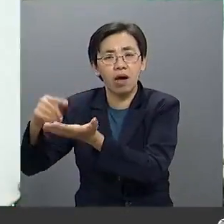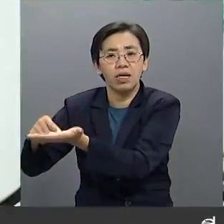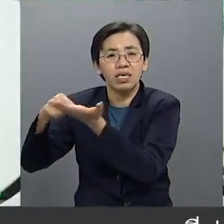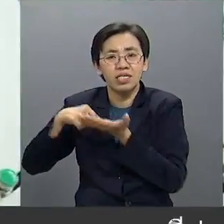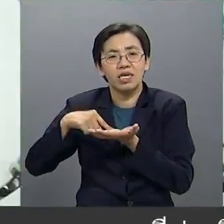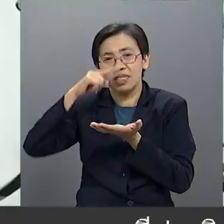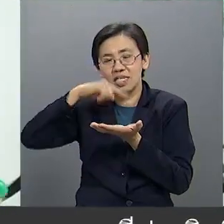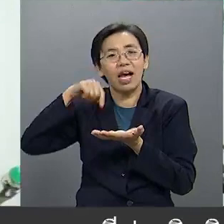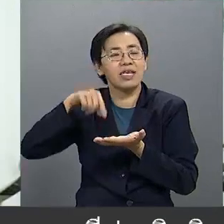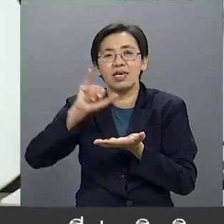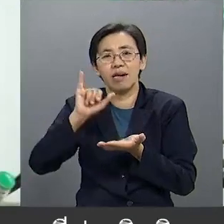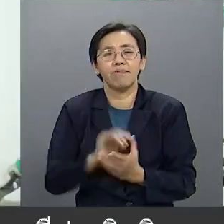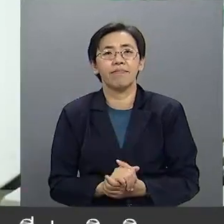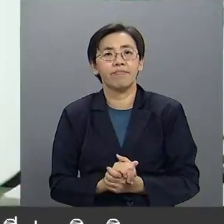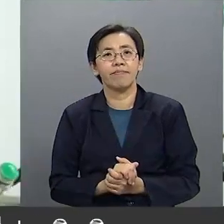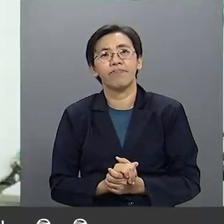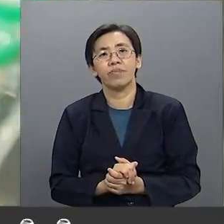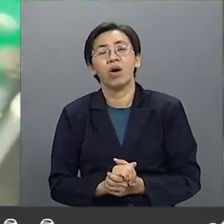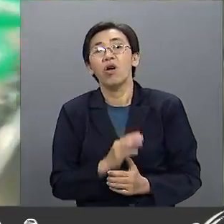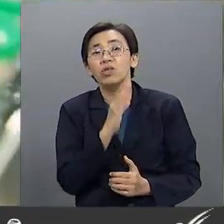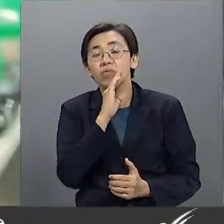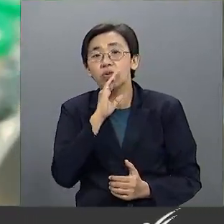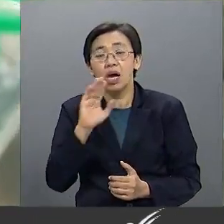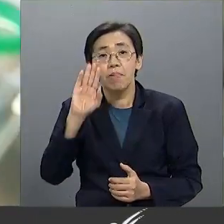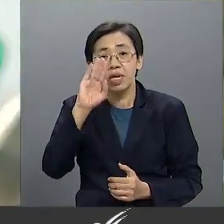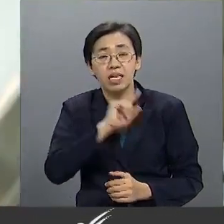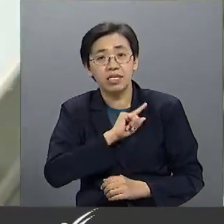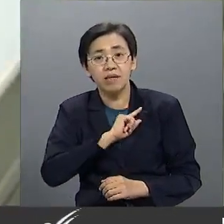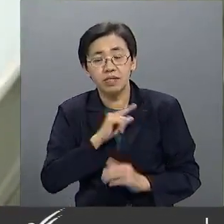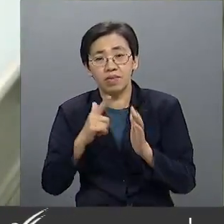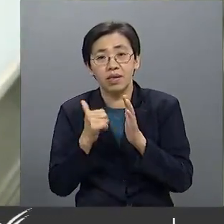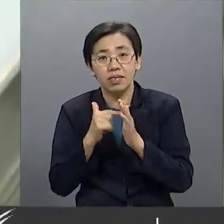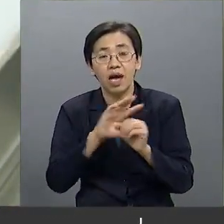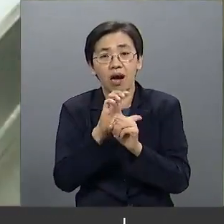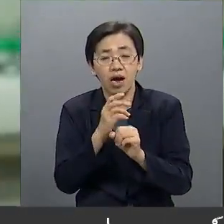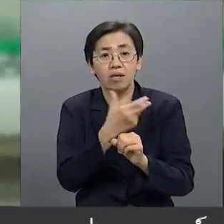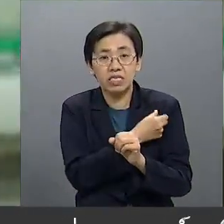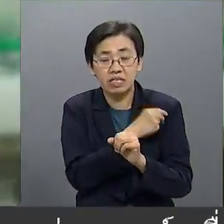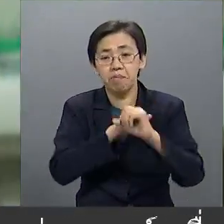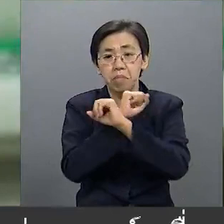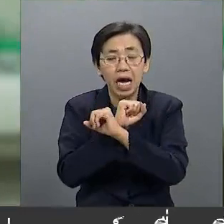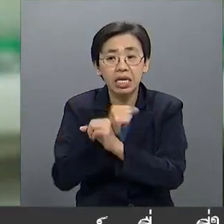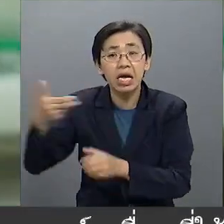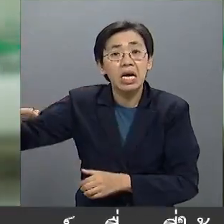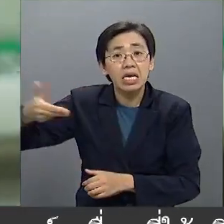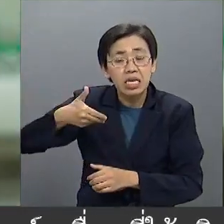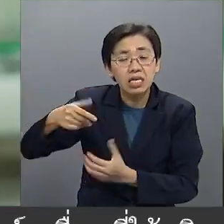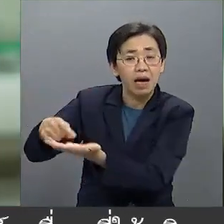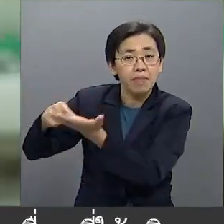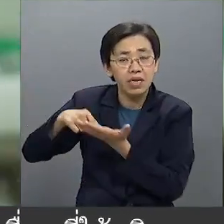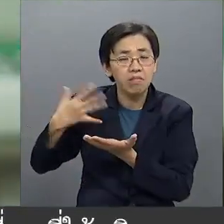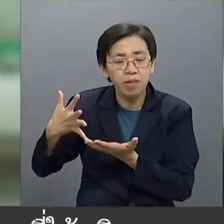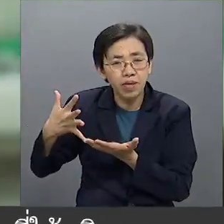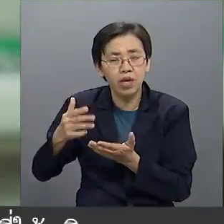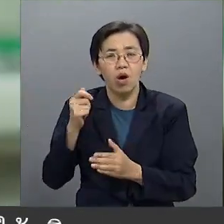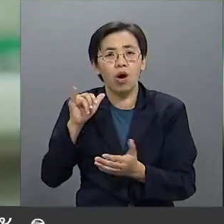แต่อย่างใดทั้งนี้หากบริษัทที่เป็นเจ้าของวัคซีนหรือว่าตัวแทนไม่มายื่นขึ้นทะเบียนกับอย.ด้วยตัวเองอย.ก็ไม่ส